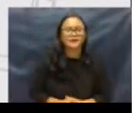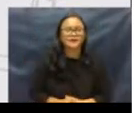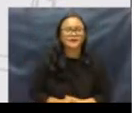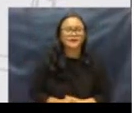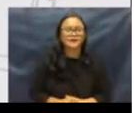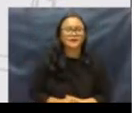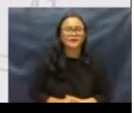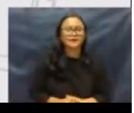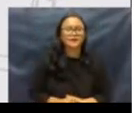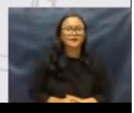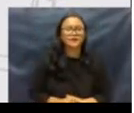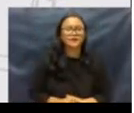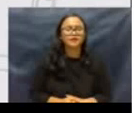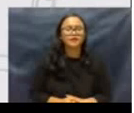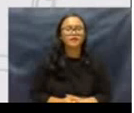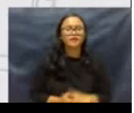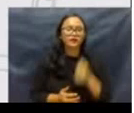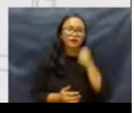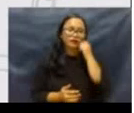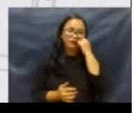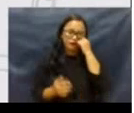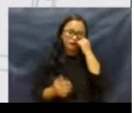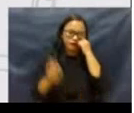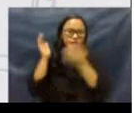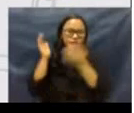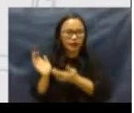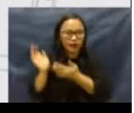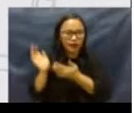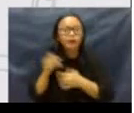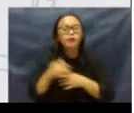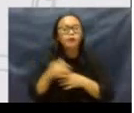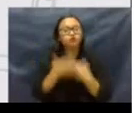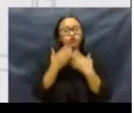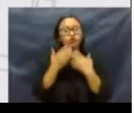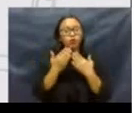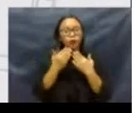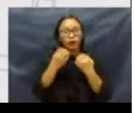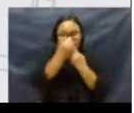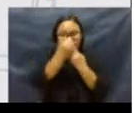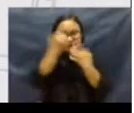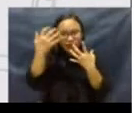Oke, ini adalah penjelasan ini, semoga bisa memberikan